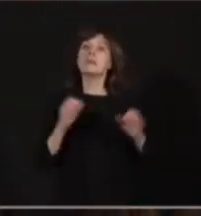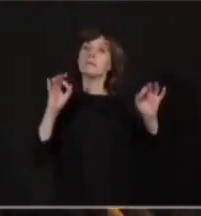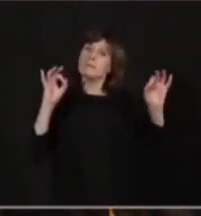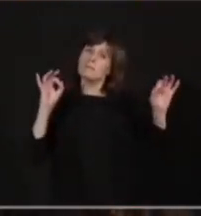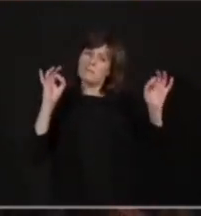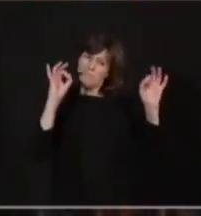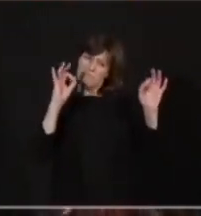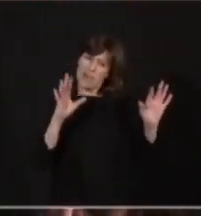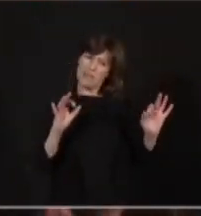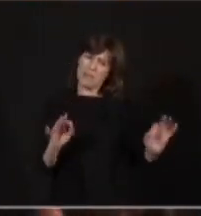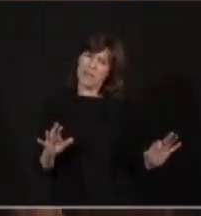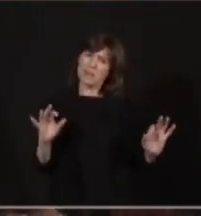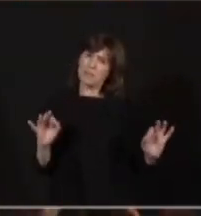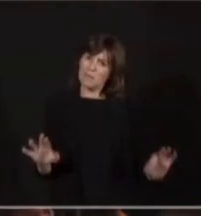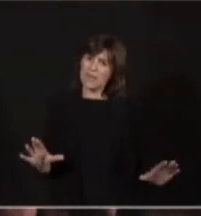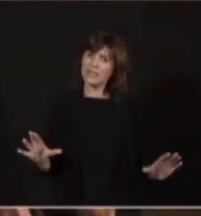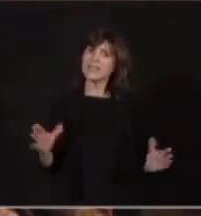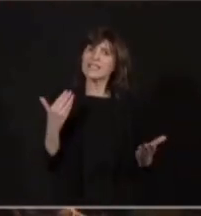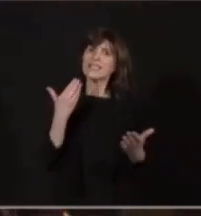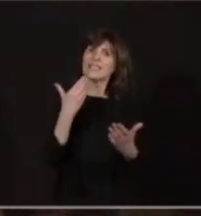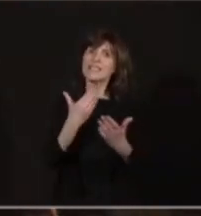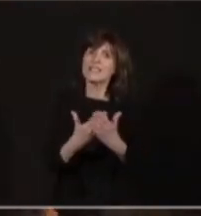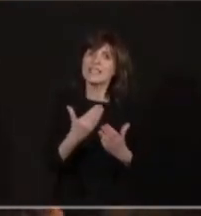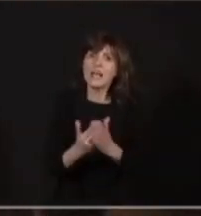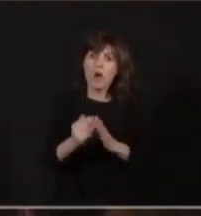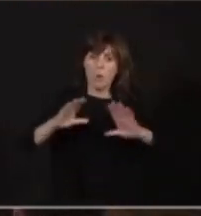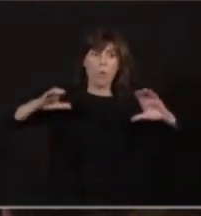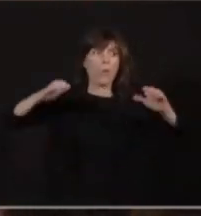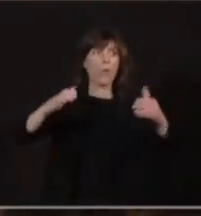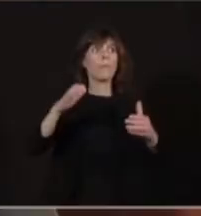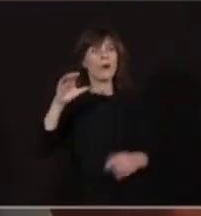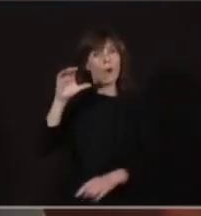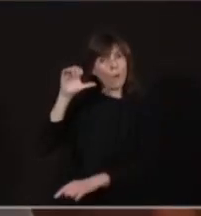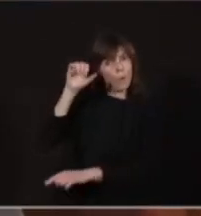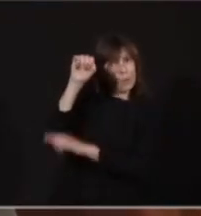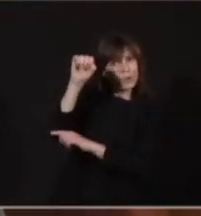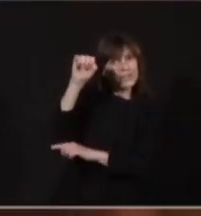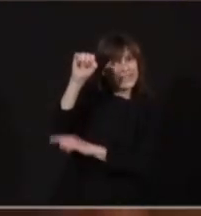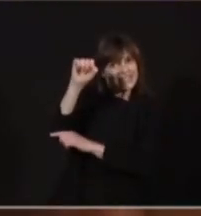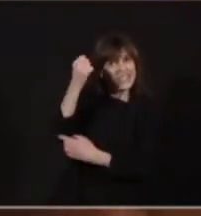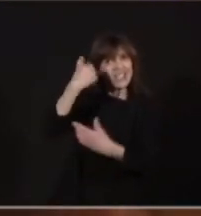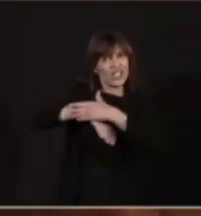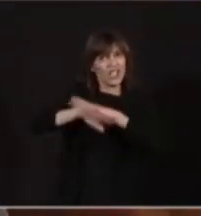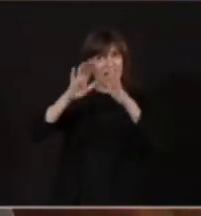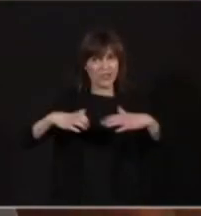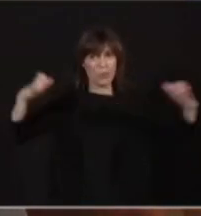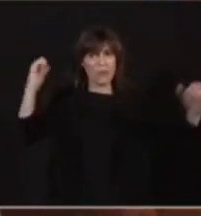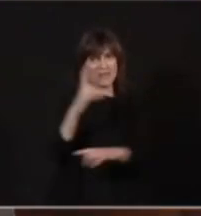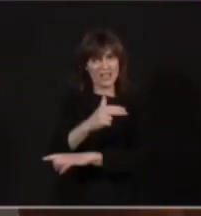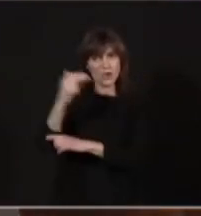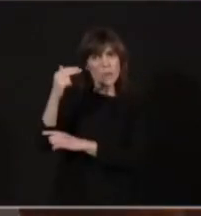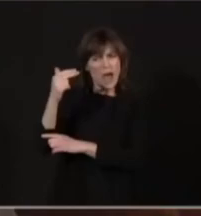de ce que peut-être demain un grand groupe communiste à l'Assemblée nationale. Nous y croyons, nous y